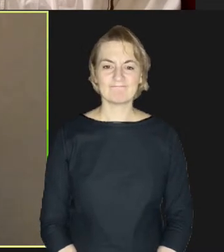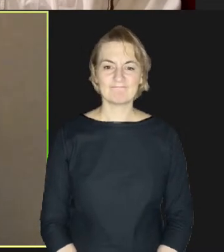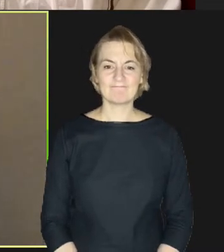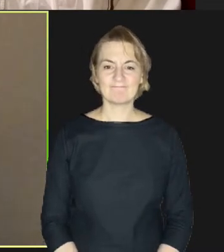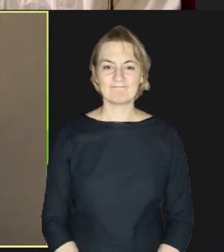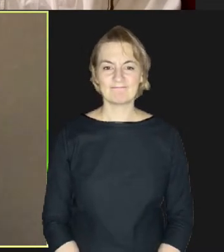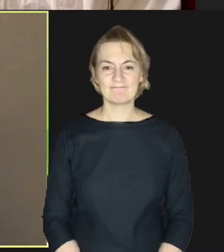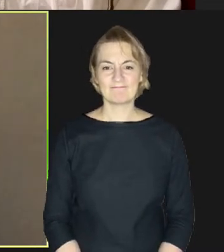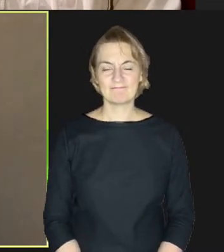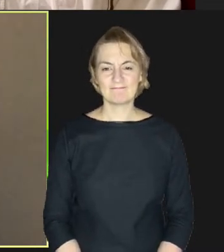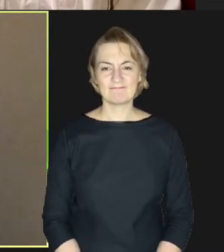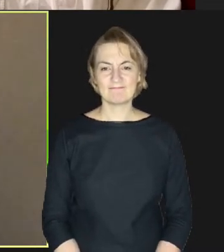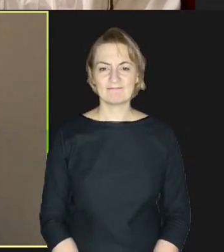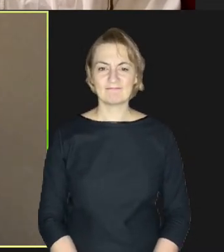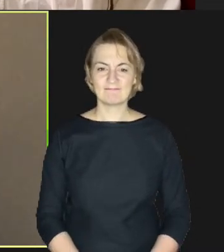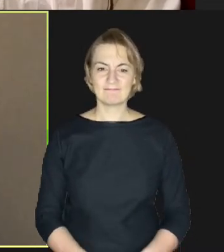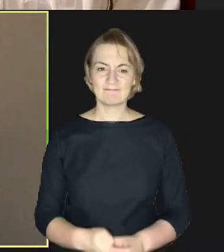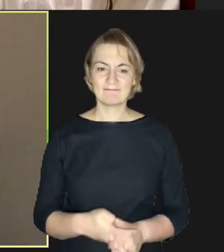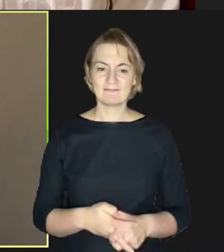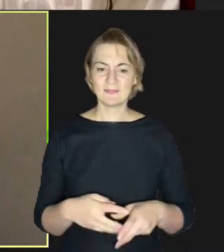dualny, dualistyczny